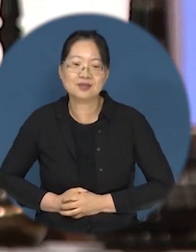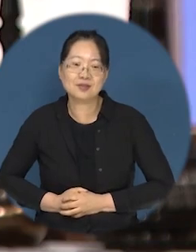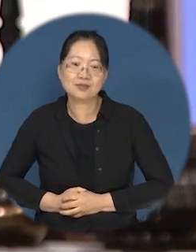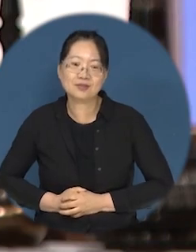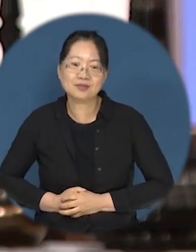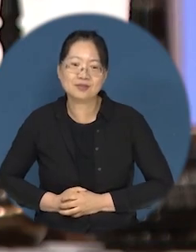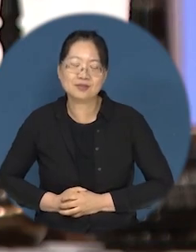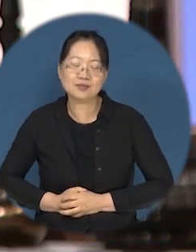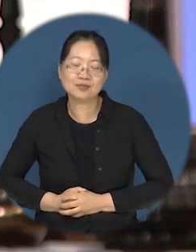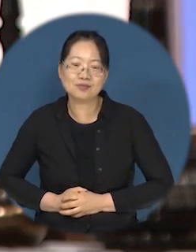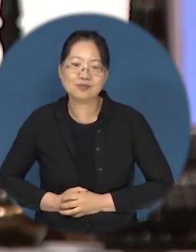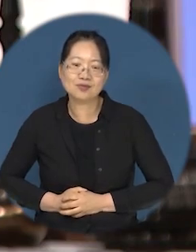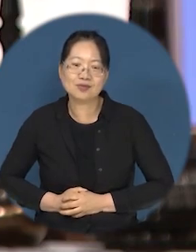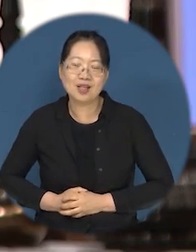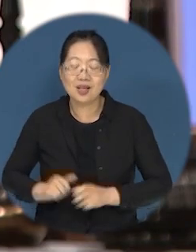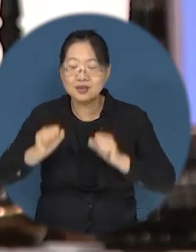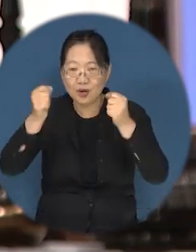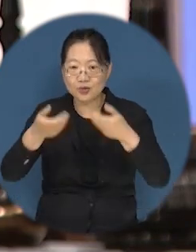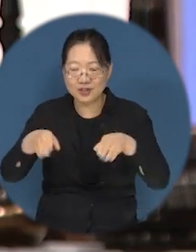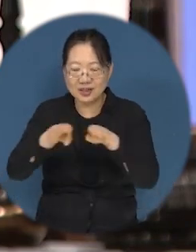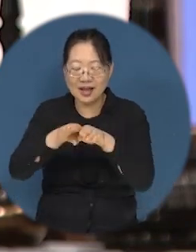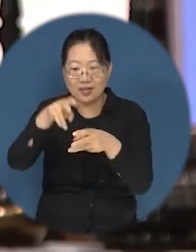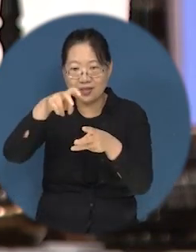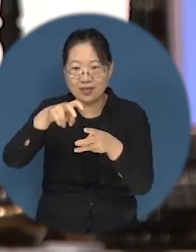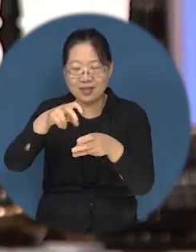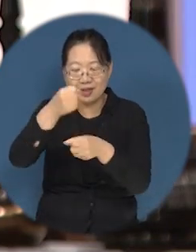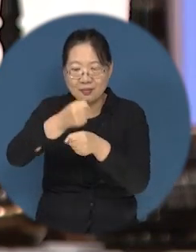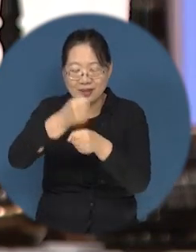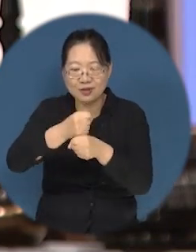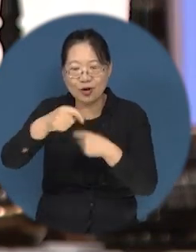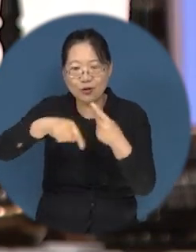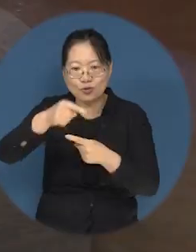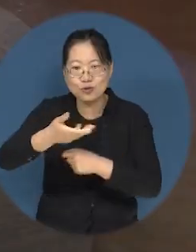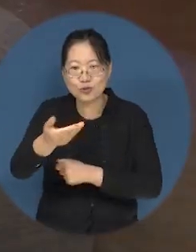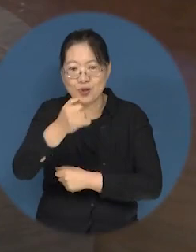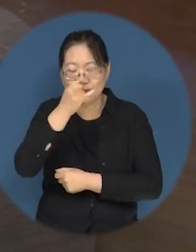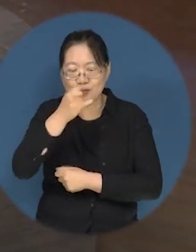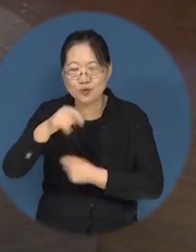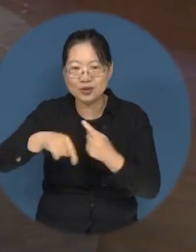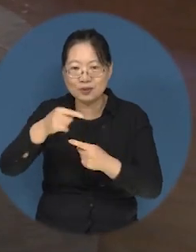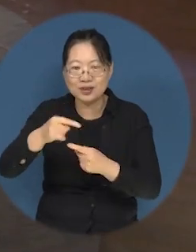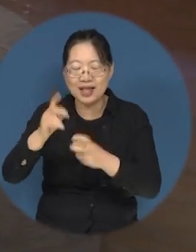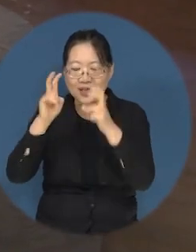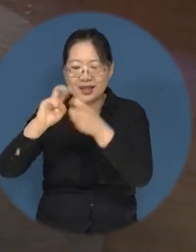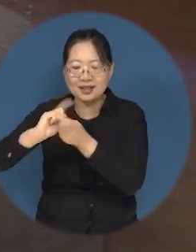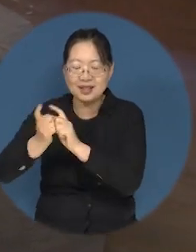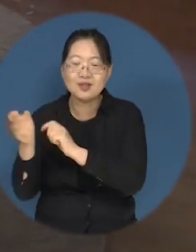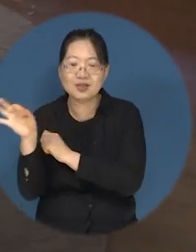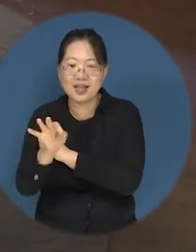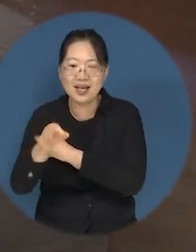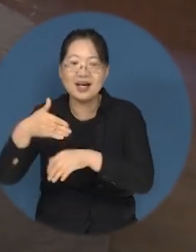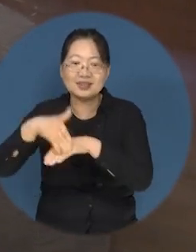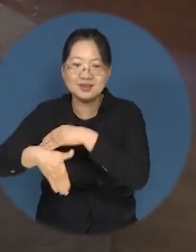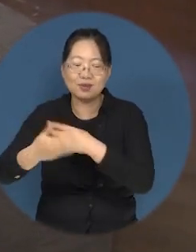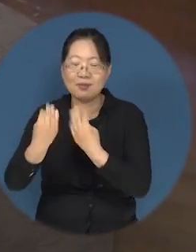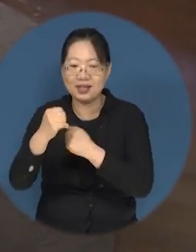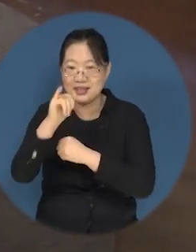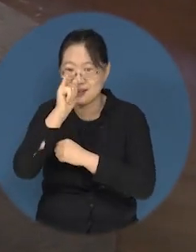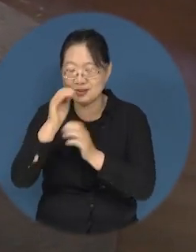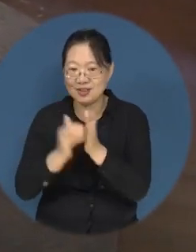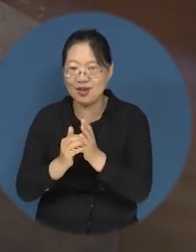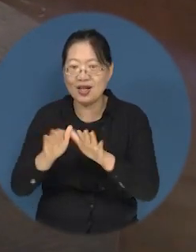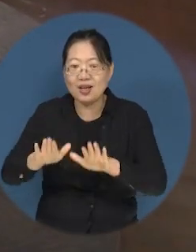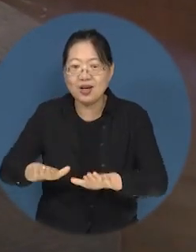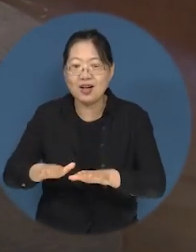체육 센터를 만들어서 뭐 운영할 수 있게 하고 그 운영비를 갖다 낸다든지 예, 그런 것도 많이 있고요.